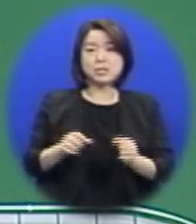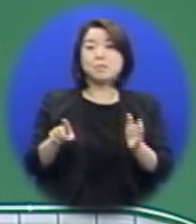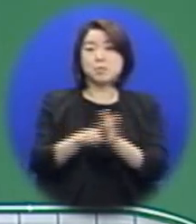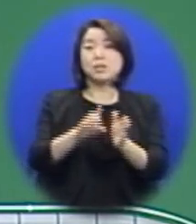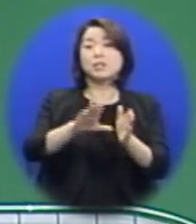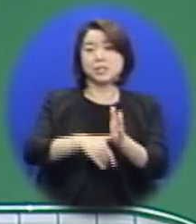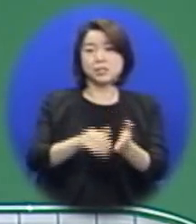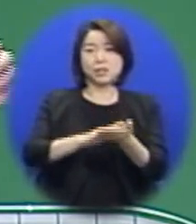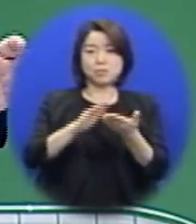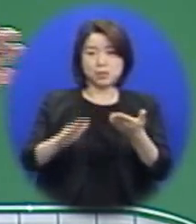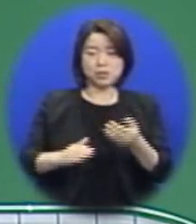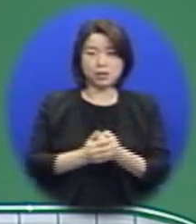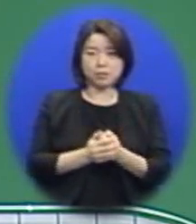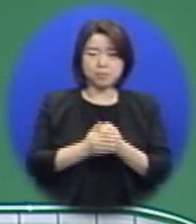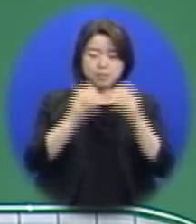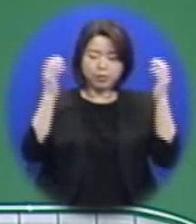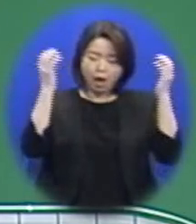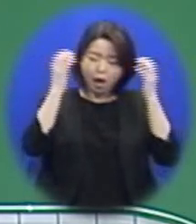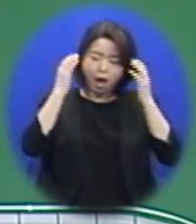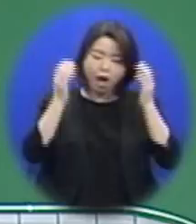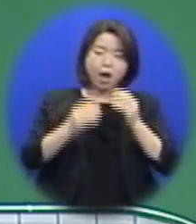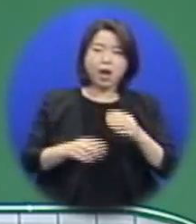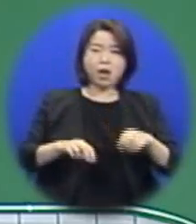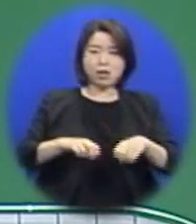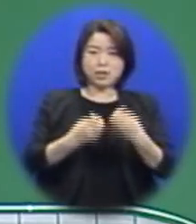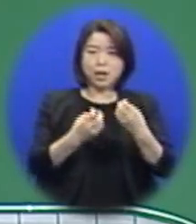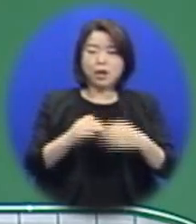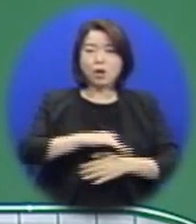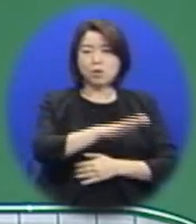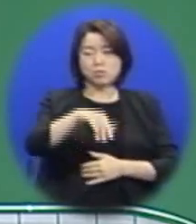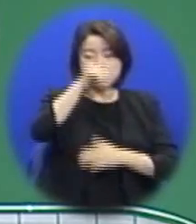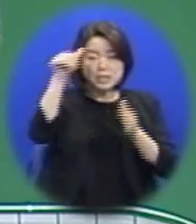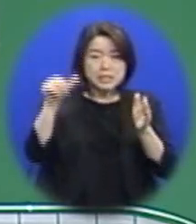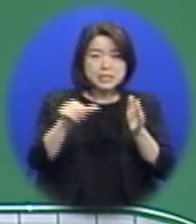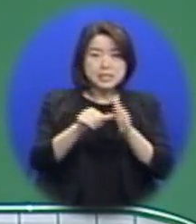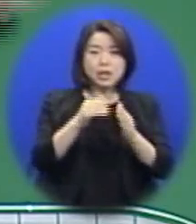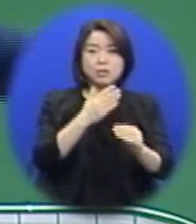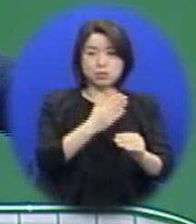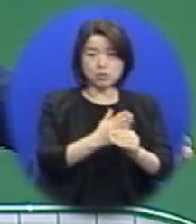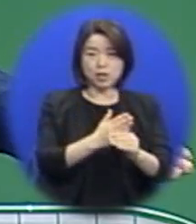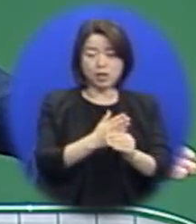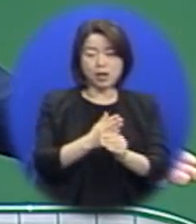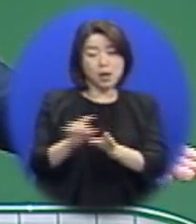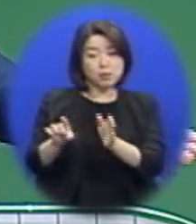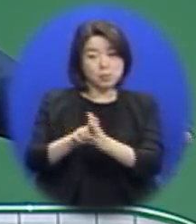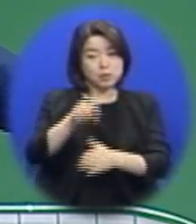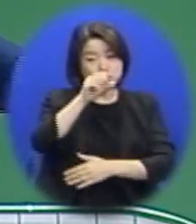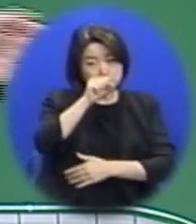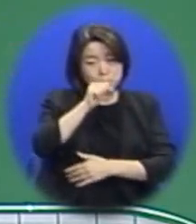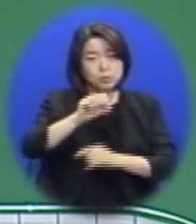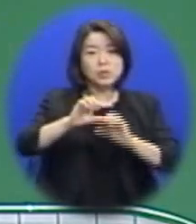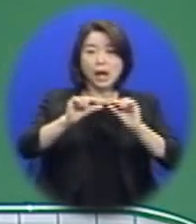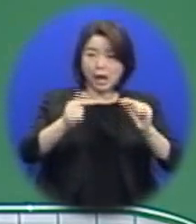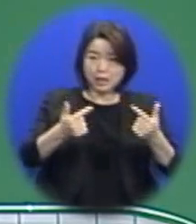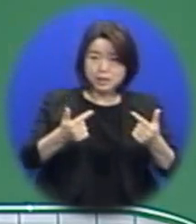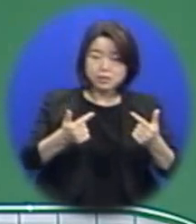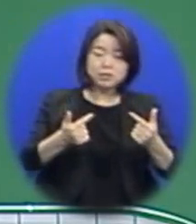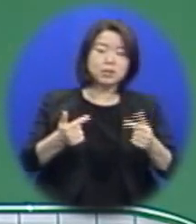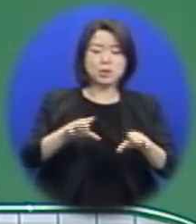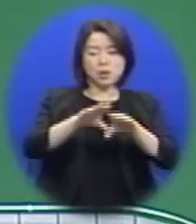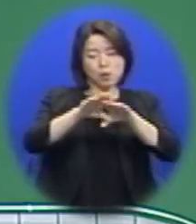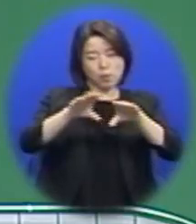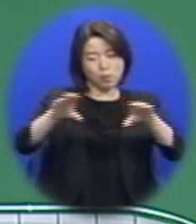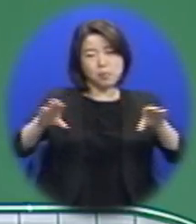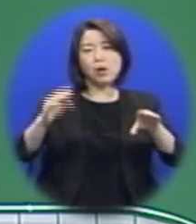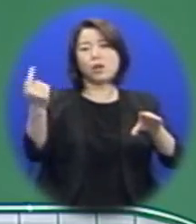환난과 재난이 우리의 인생 가운데 믿음이 좋은 사람이든 또는 믿음이 없는 사람이든 다 공평하게